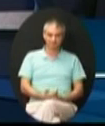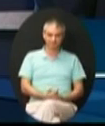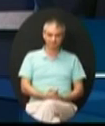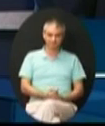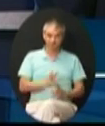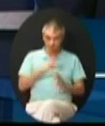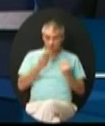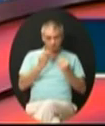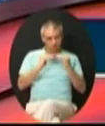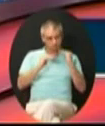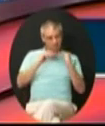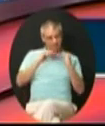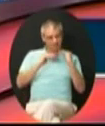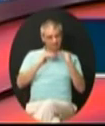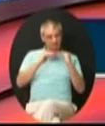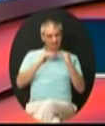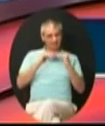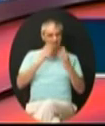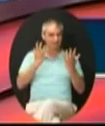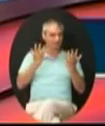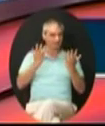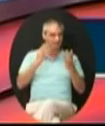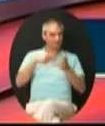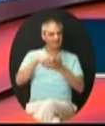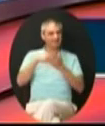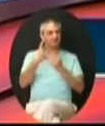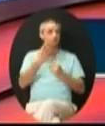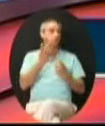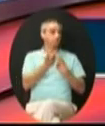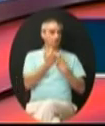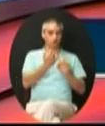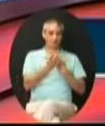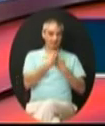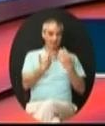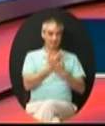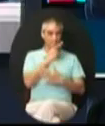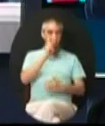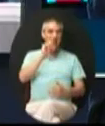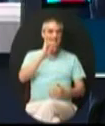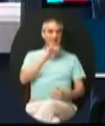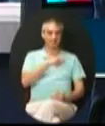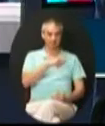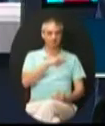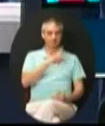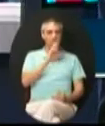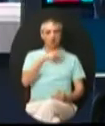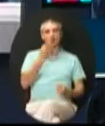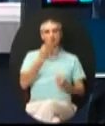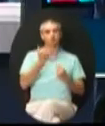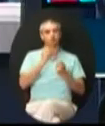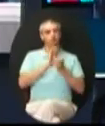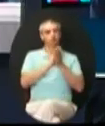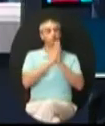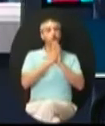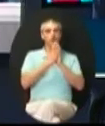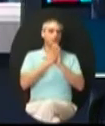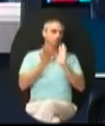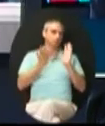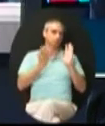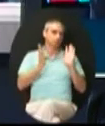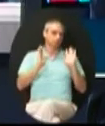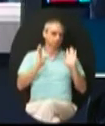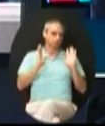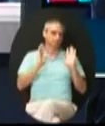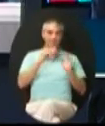יש משהו שמאזן, שמתקן את עצמו שם? אז הכניסה של קלי יכולה להיות הגורם שמשנה משחק בהיבט